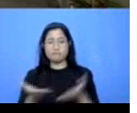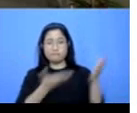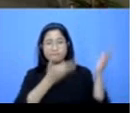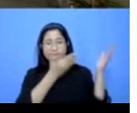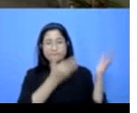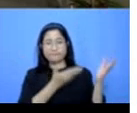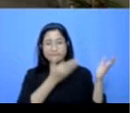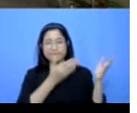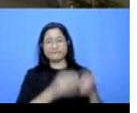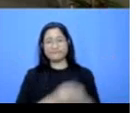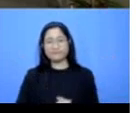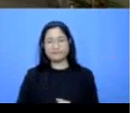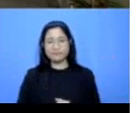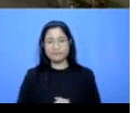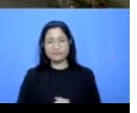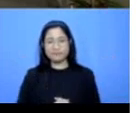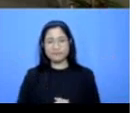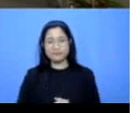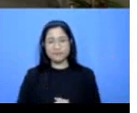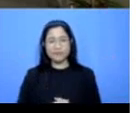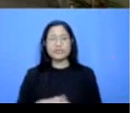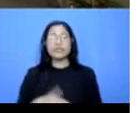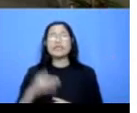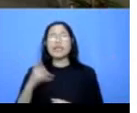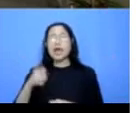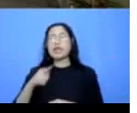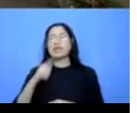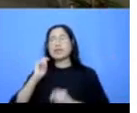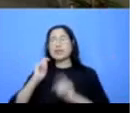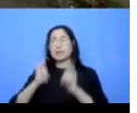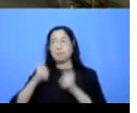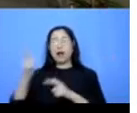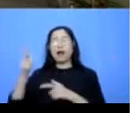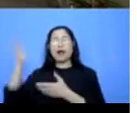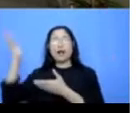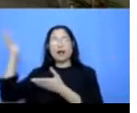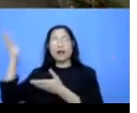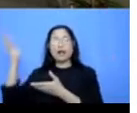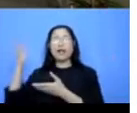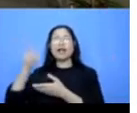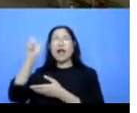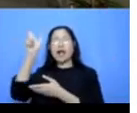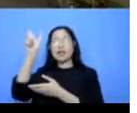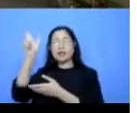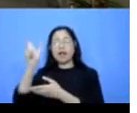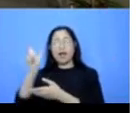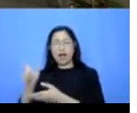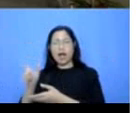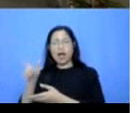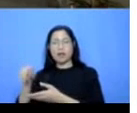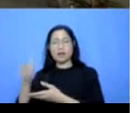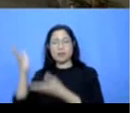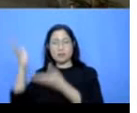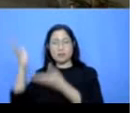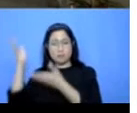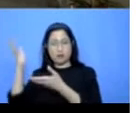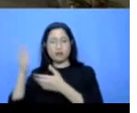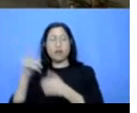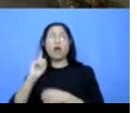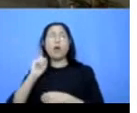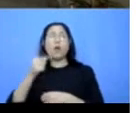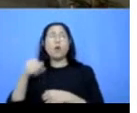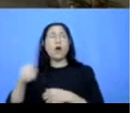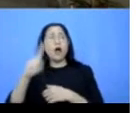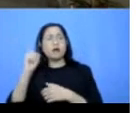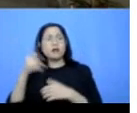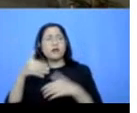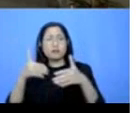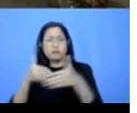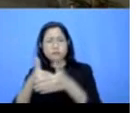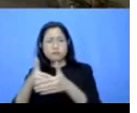Silakan untuk ditebak katanya. Oke, dan Ibu dan Bapak kalau misalnya masih mengalami kendala teknis, silahkan aja, tidak